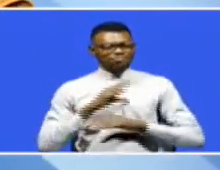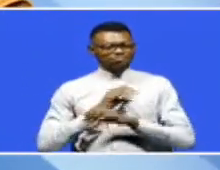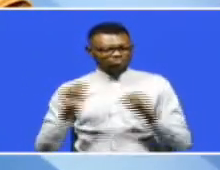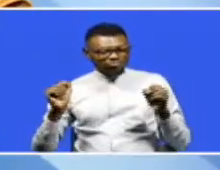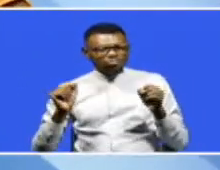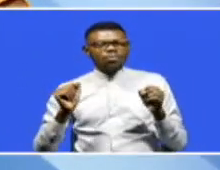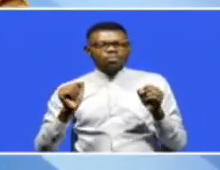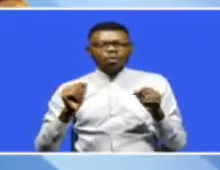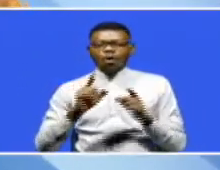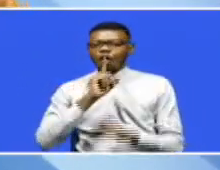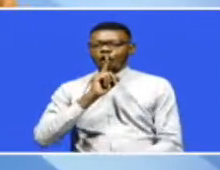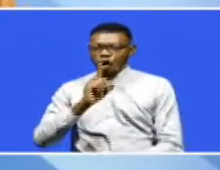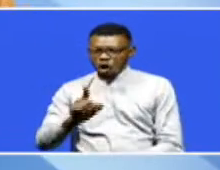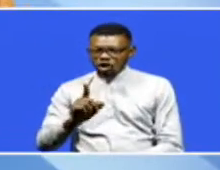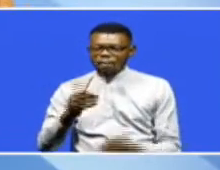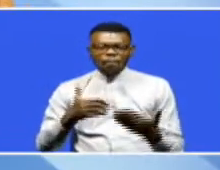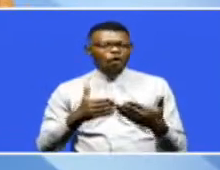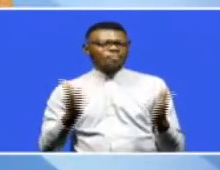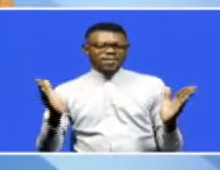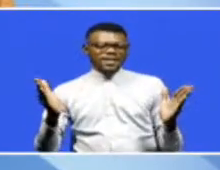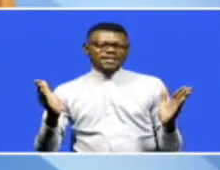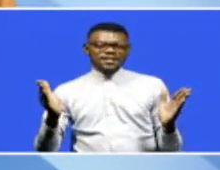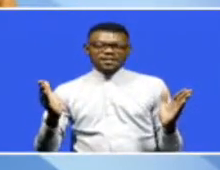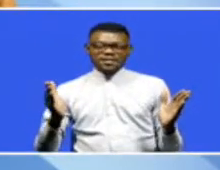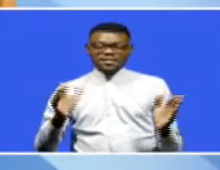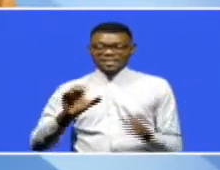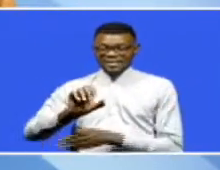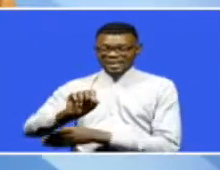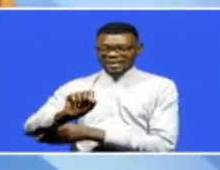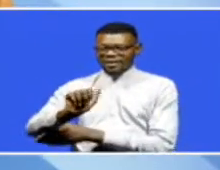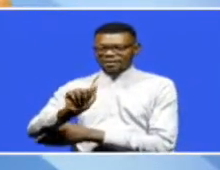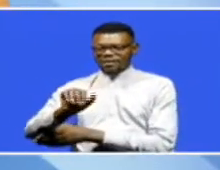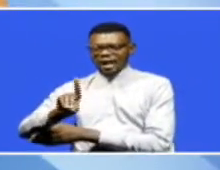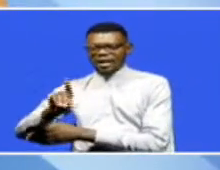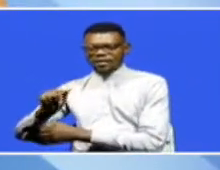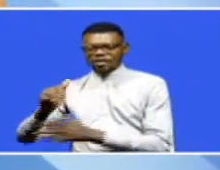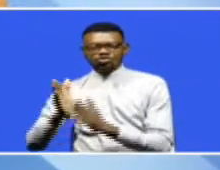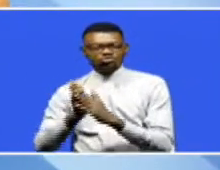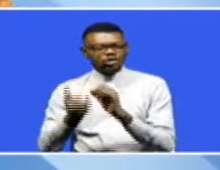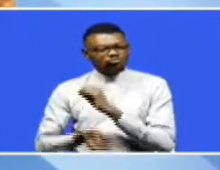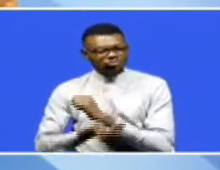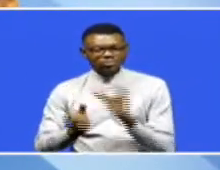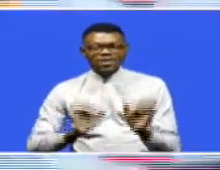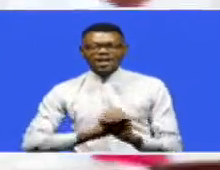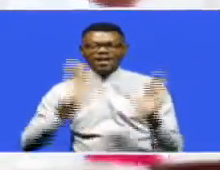kufungua maeneo ya kuabudu. Mwanahabari Saada Hassan anaeleza kwa kina.